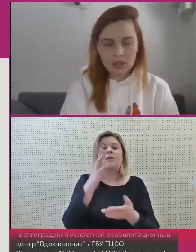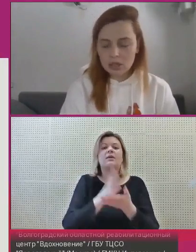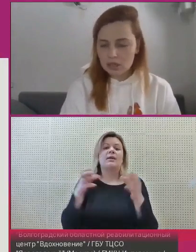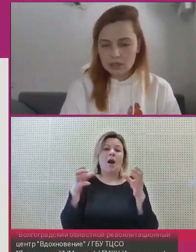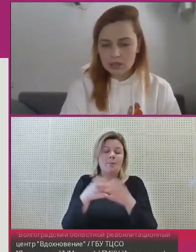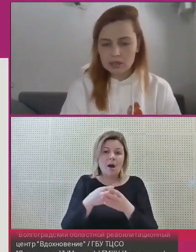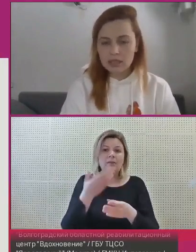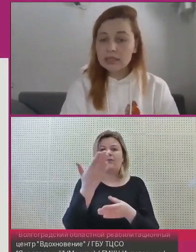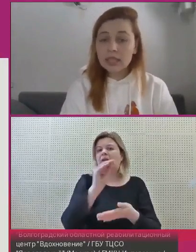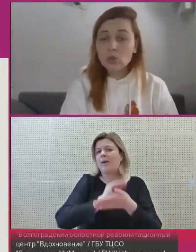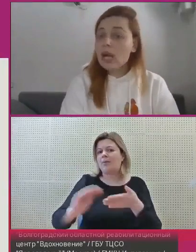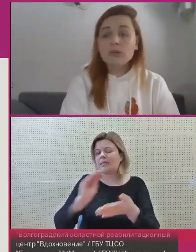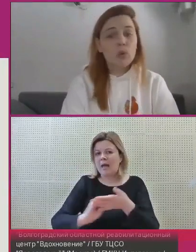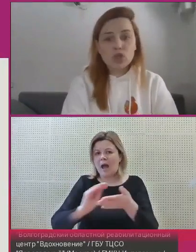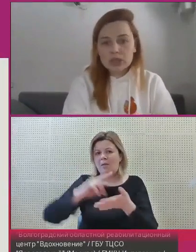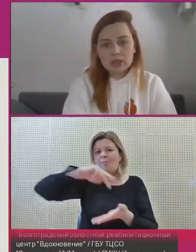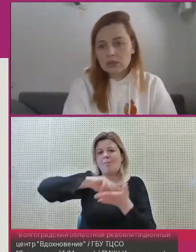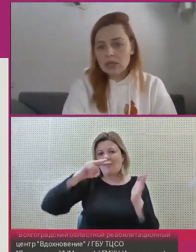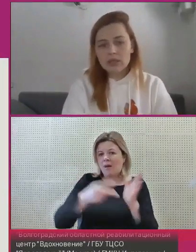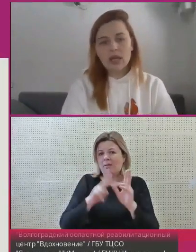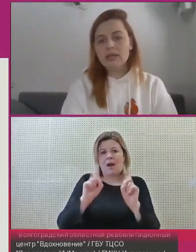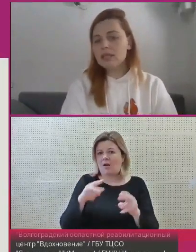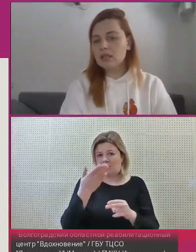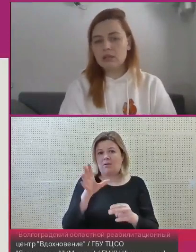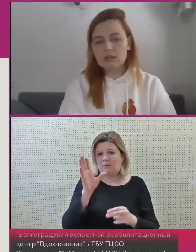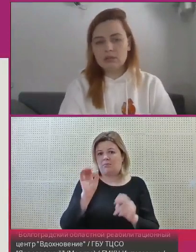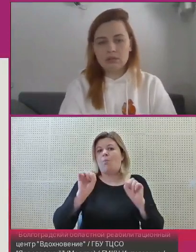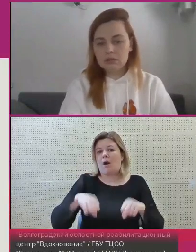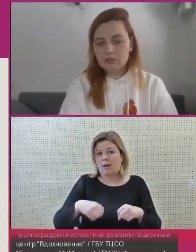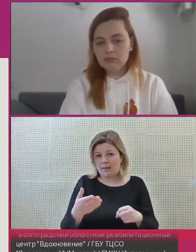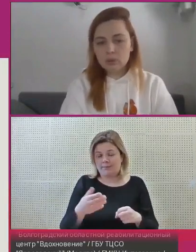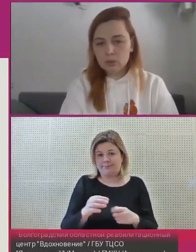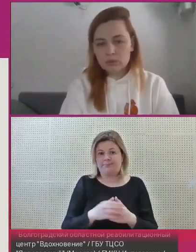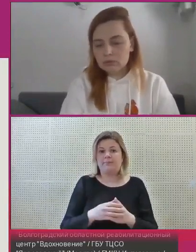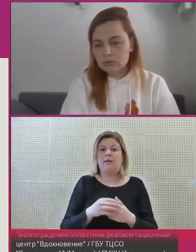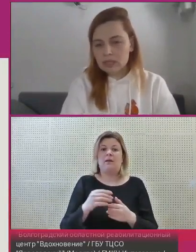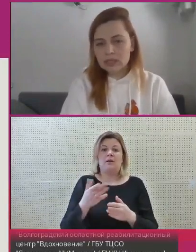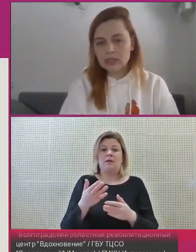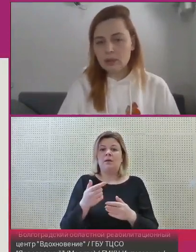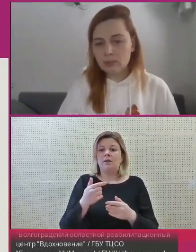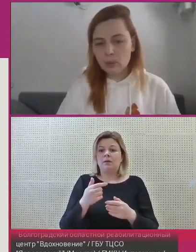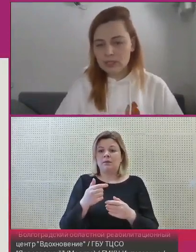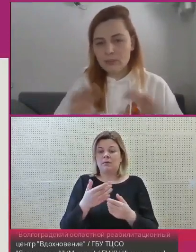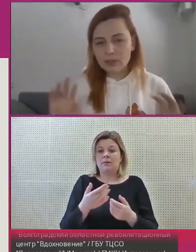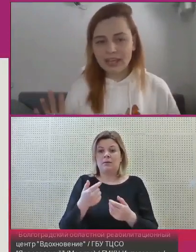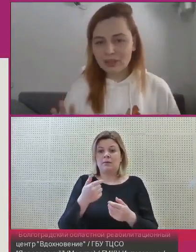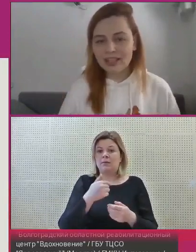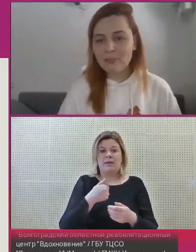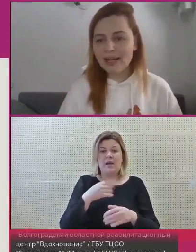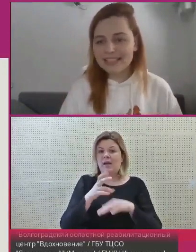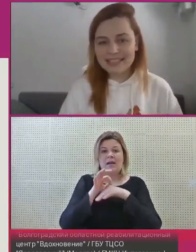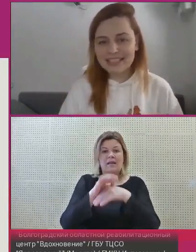понаписали стратегию, как можете. Я не веду сессии там по